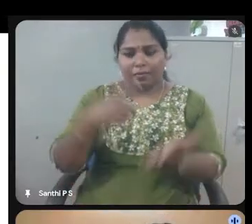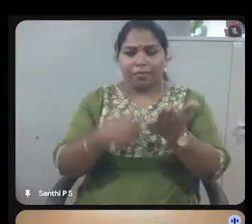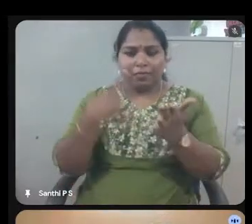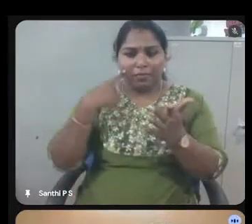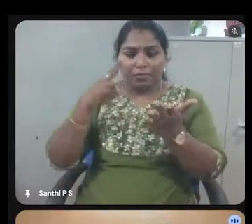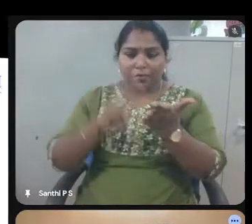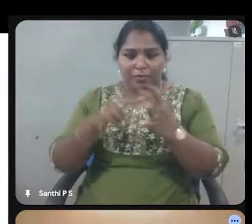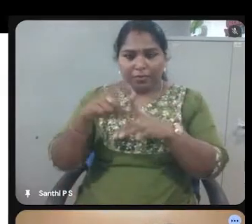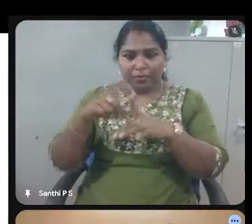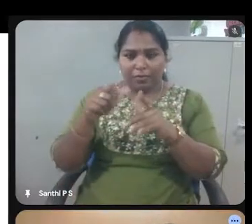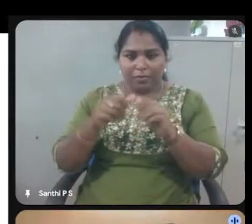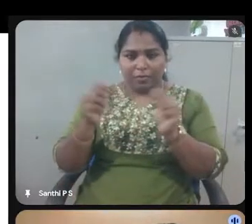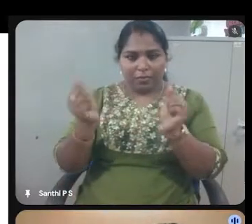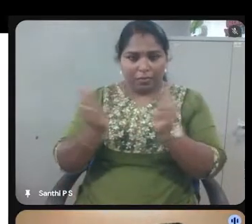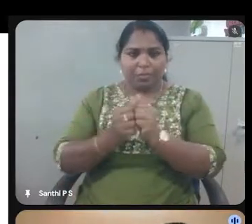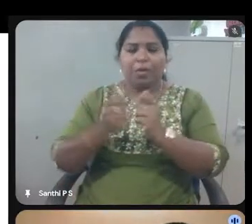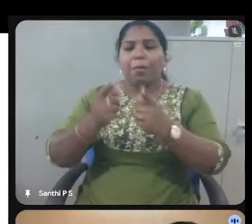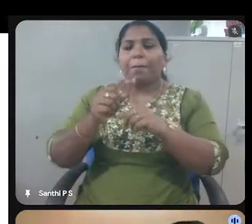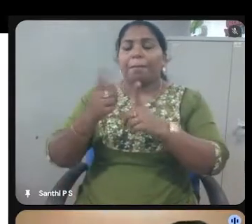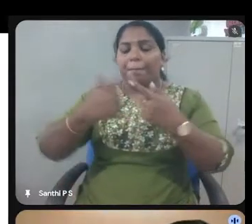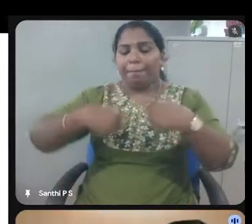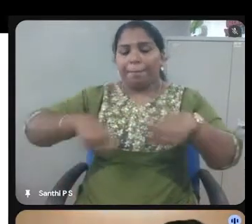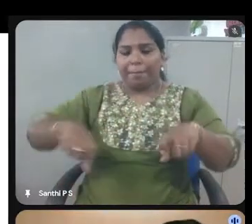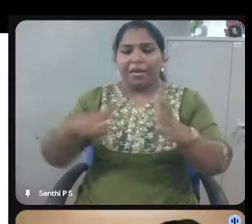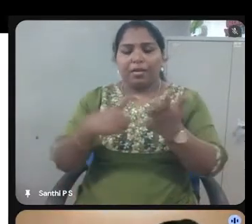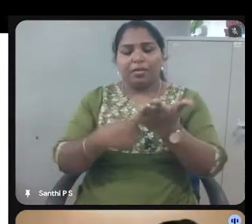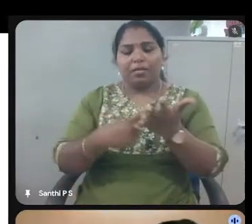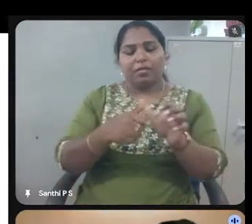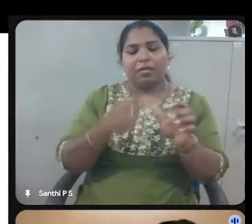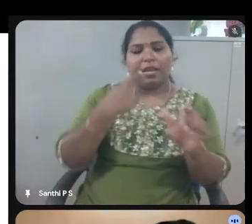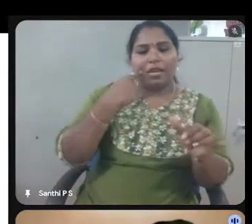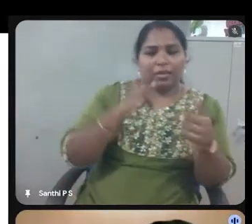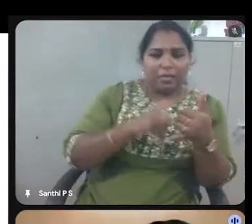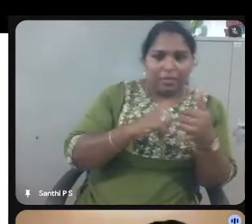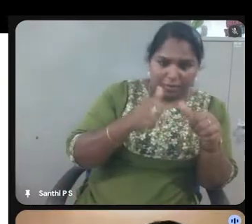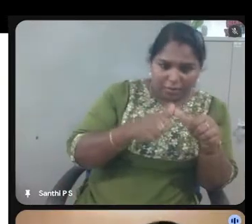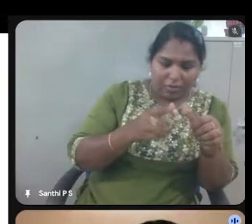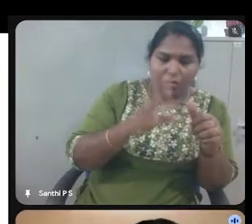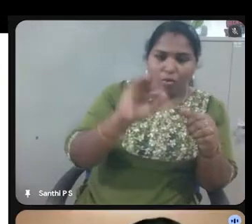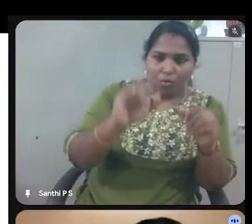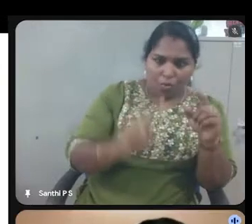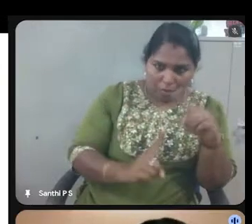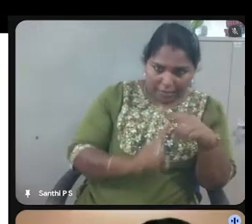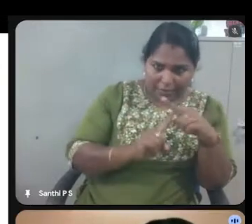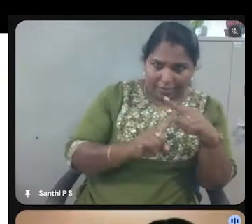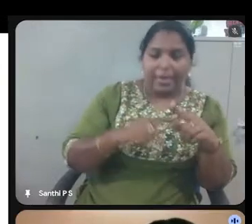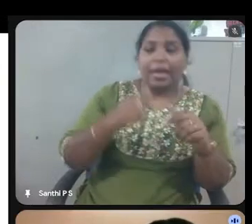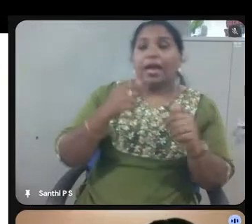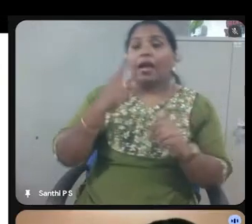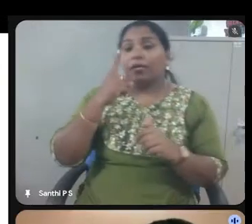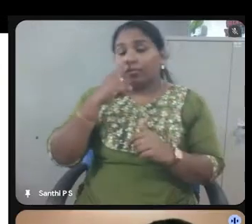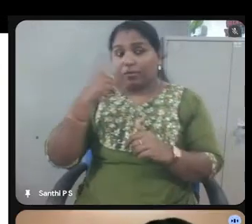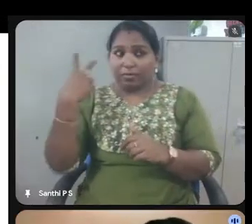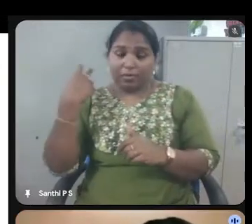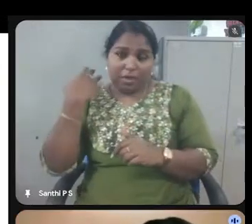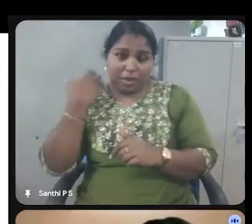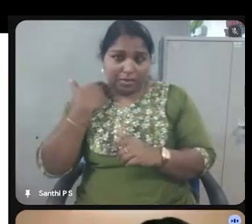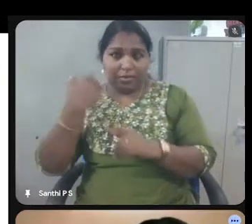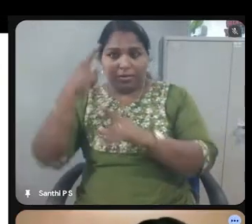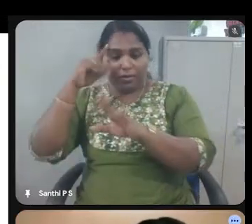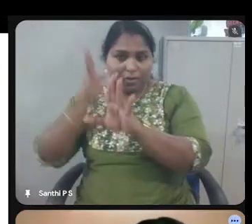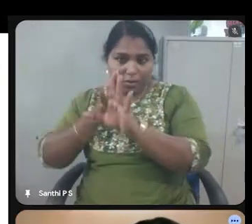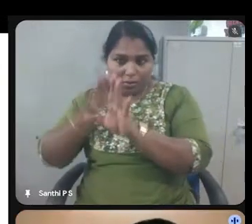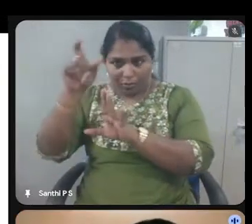ജോയിൻ ചെയ്യുന്നുണ്ട്. മിസ് റെയ്സ ഒക്കുപേഷണൽ തെറപ്പിസ്റ്റ്, ഡോക്ടർ ആൻ വർഗീസ് സൈക്കോളജിസ്റ്റ് കൂടി ചേരുന്നു. വെൽക്കം